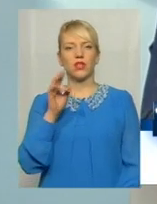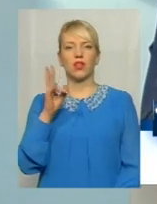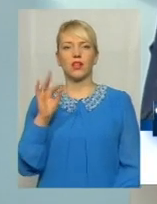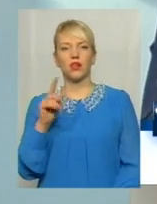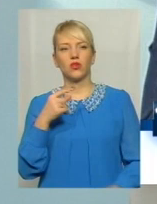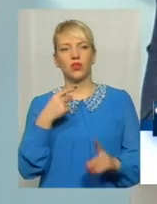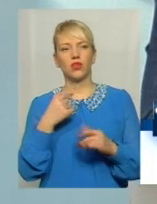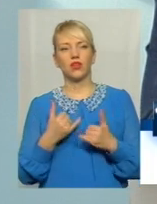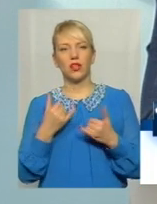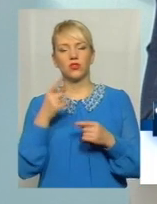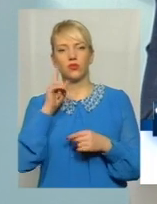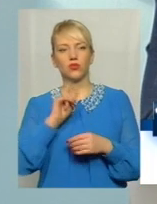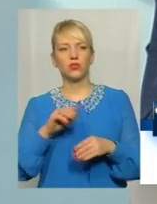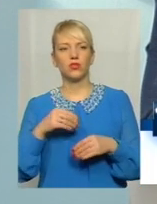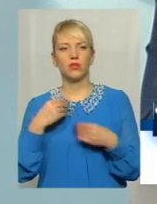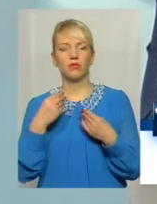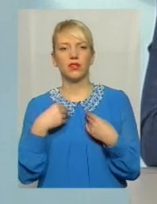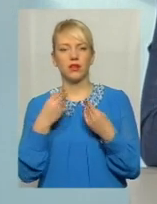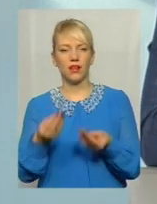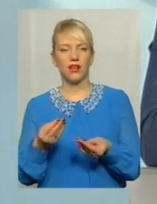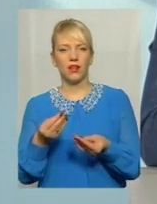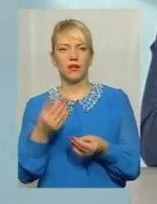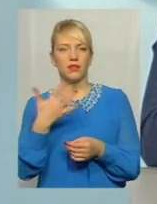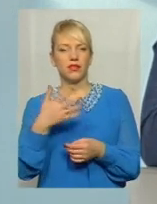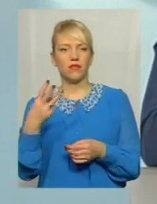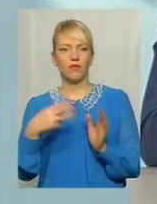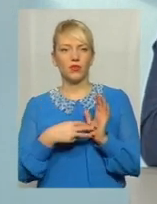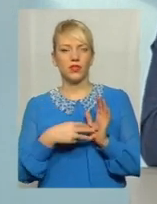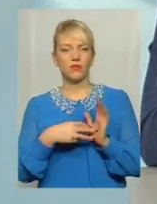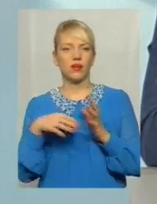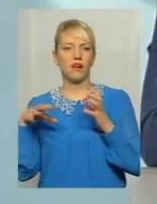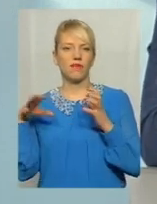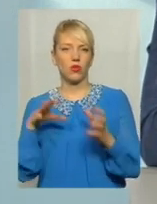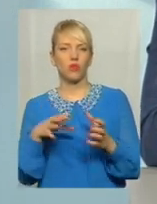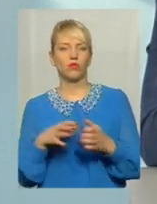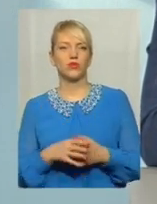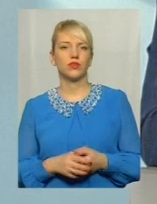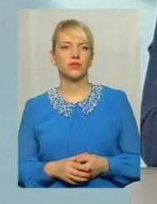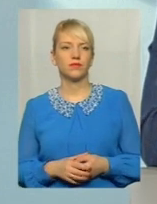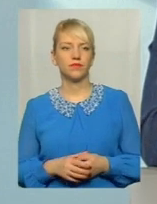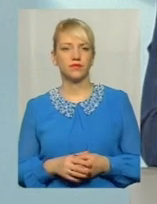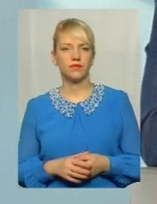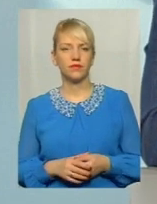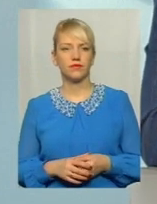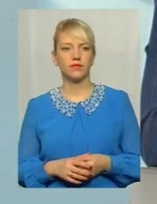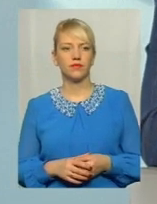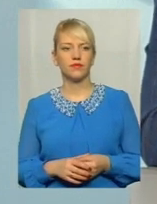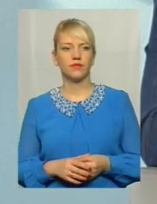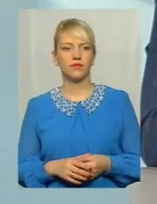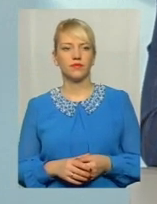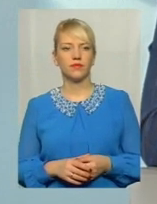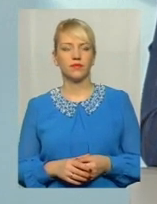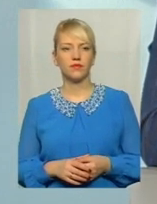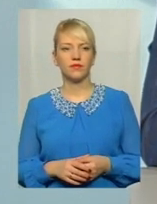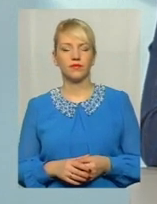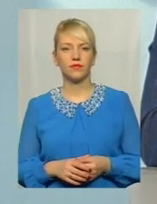для зручності ми запустили 58-й автобусний маршрут, який сполучає мікрорайон Озерна з південно-західною частиною